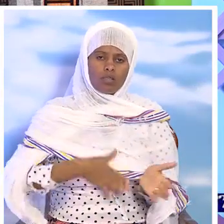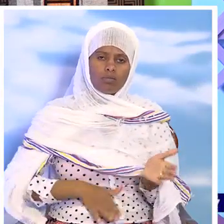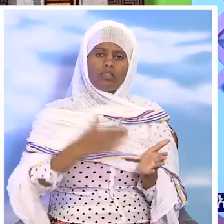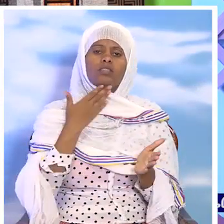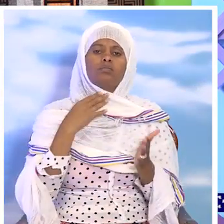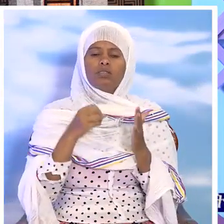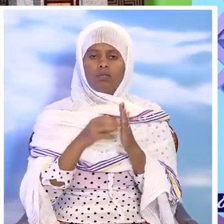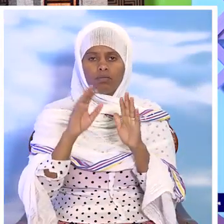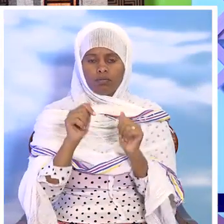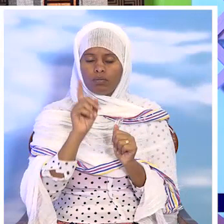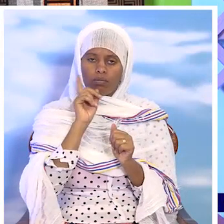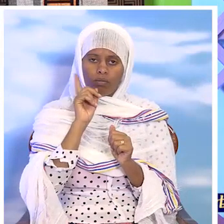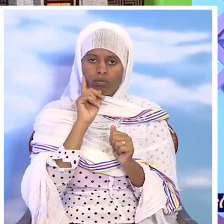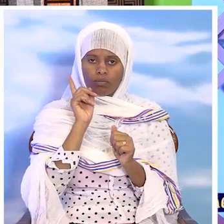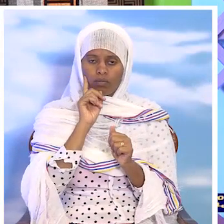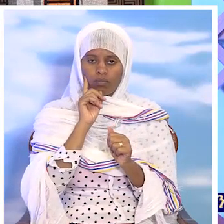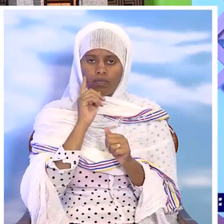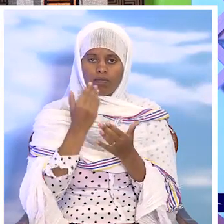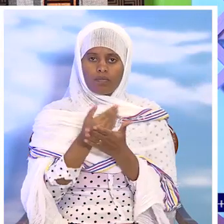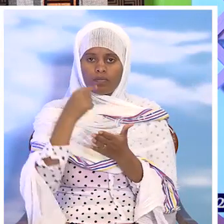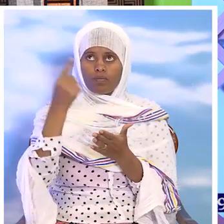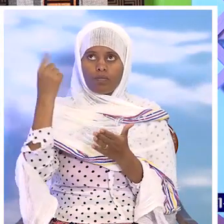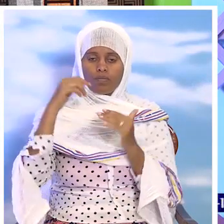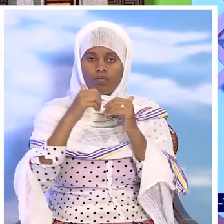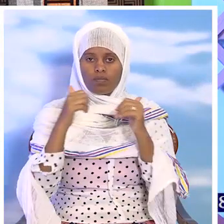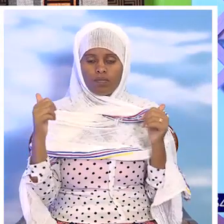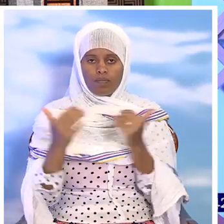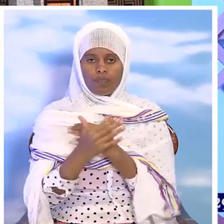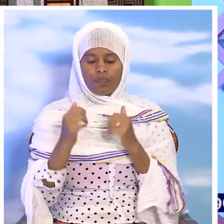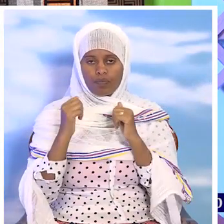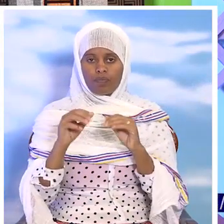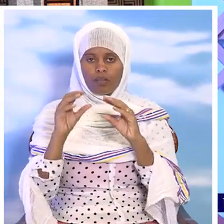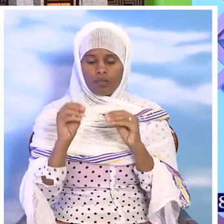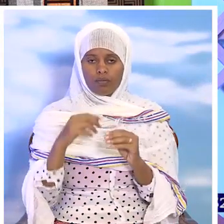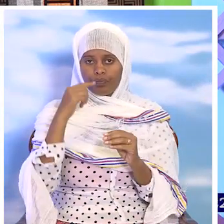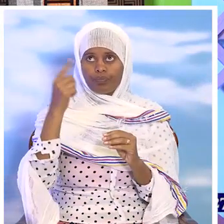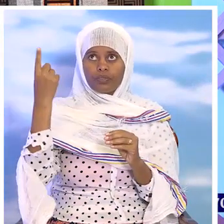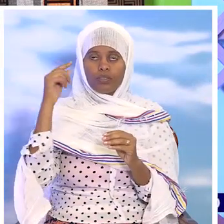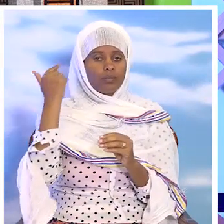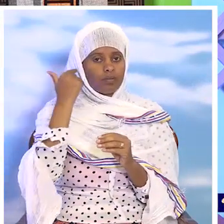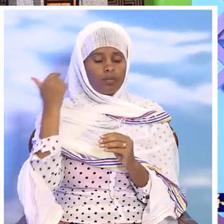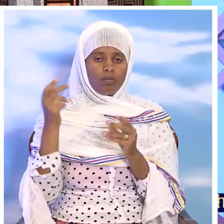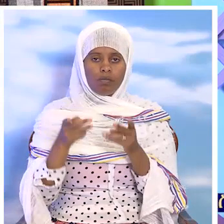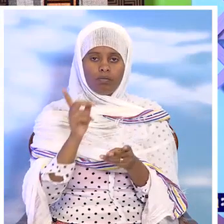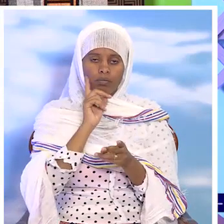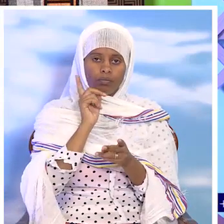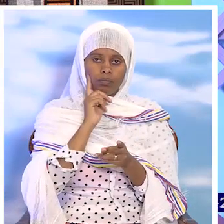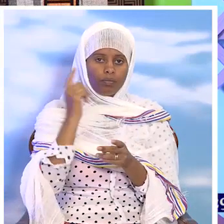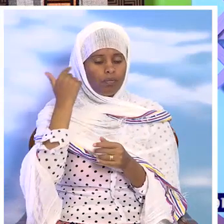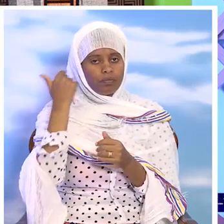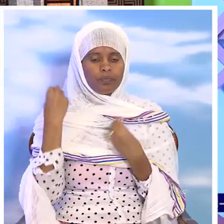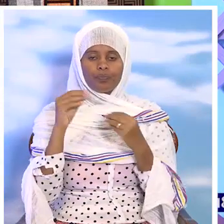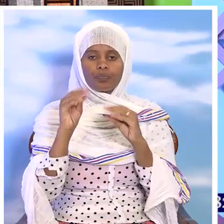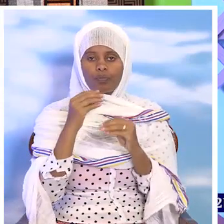ትፀምእን። ስለዝኾነት ኩሉ ግዜ ዘወትር ካብ ቃል እግዚኣብሔር ክንፍለይ ኣይግባኣናን እዩ። ቃል እግዚኣብሔር ሰሚዕና ድማ ኩሉ ግዜ ንሰምዖ ንምንታይ